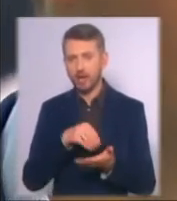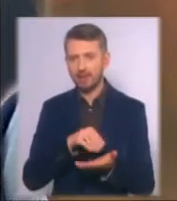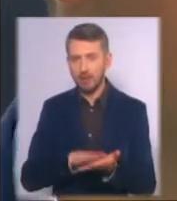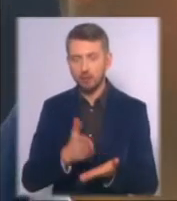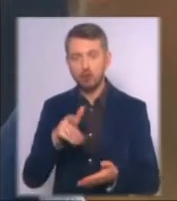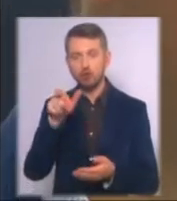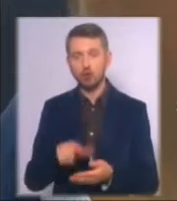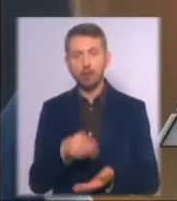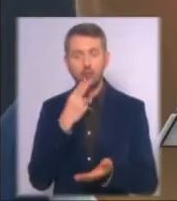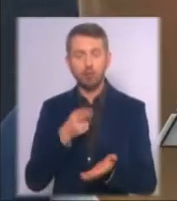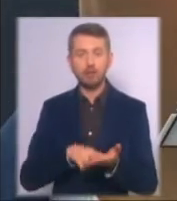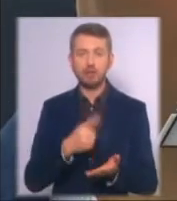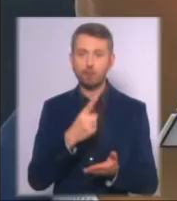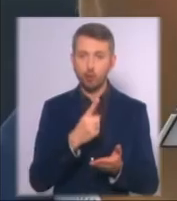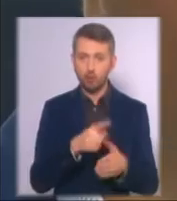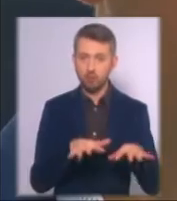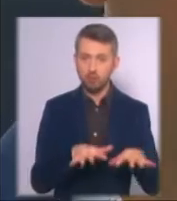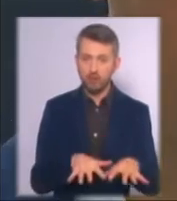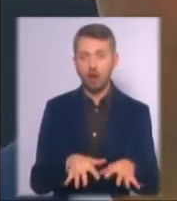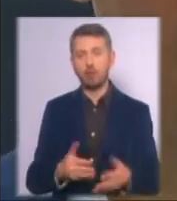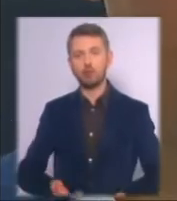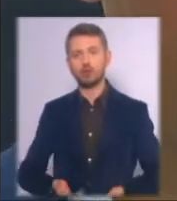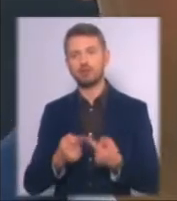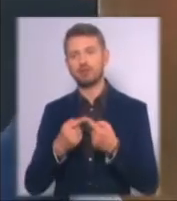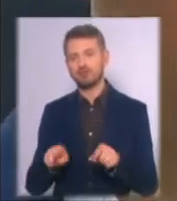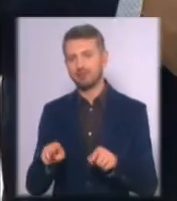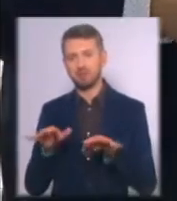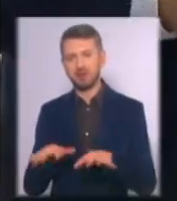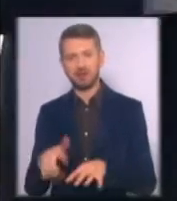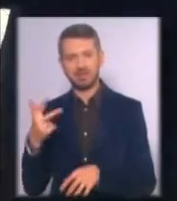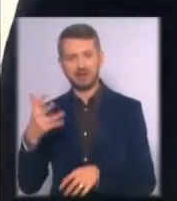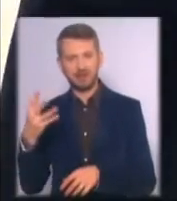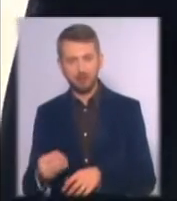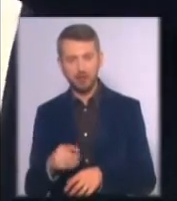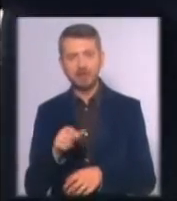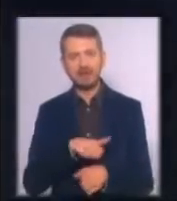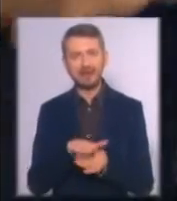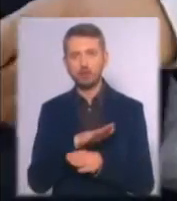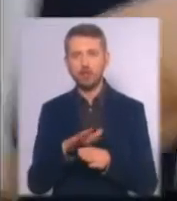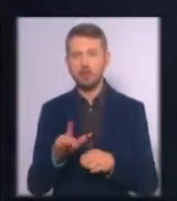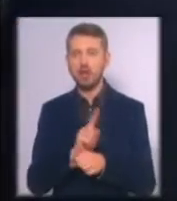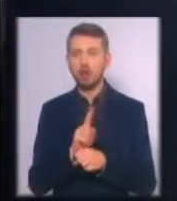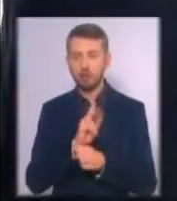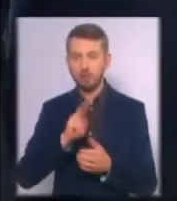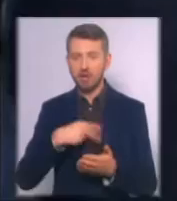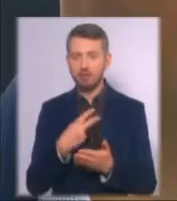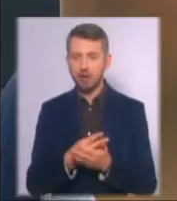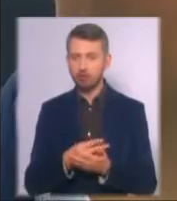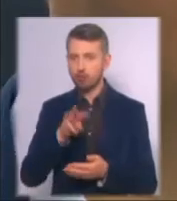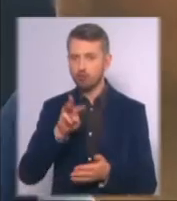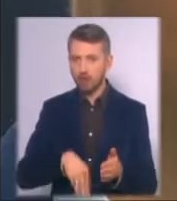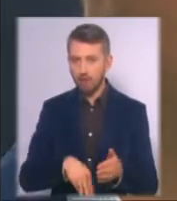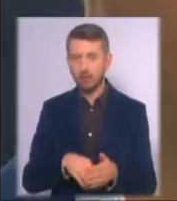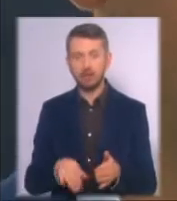особа прописана в одному місці, а проживає деінде понад 30 днів. За недотримання норми передбачено адміністративний штраф і аж